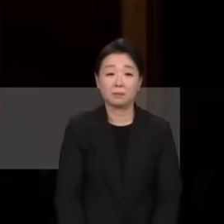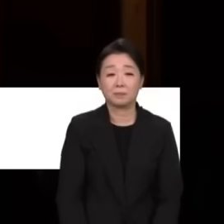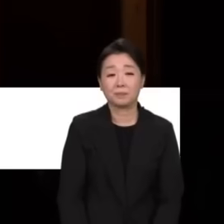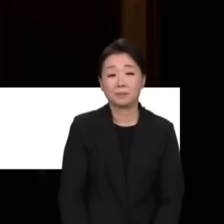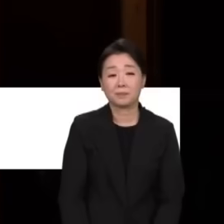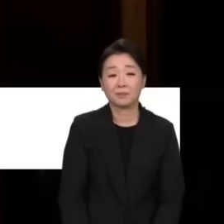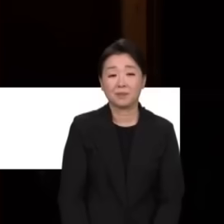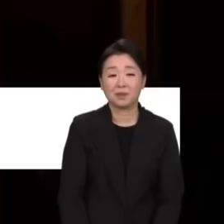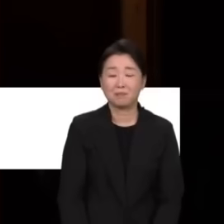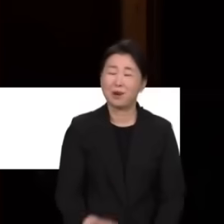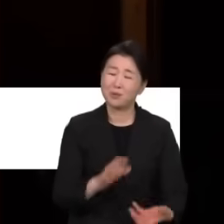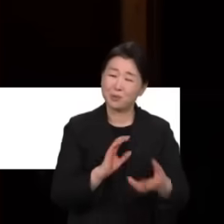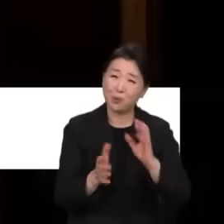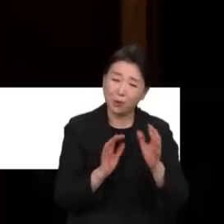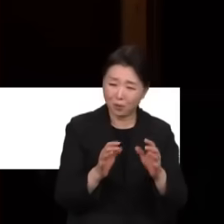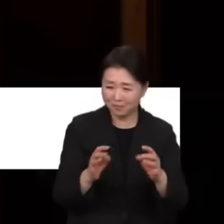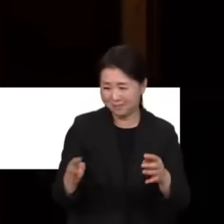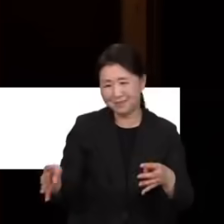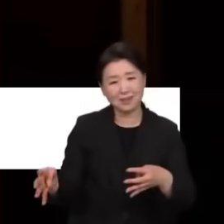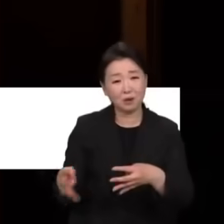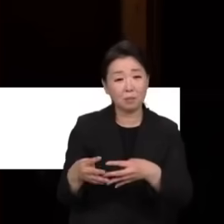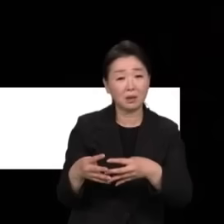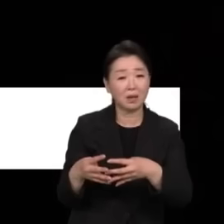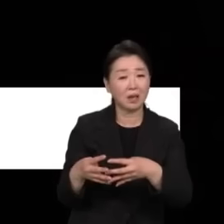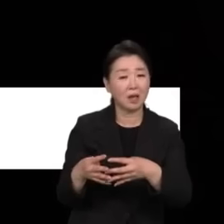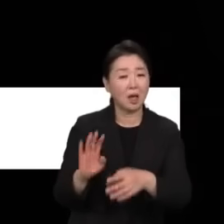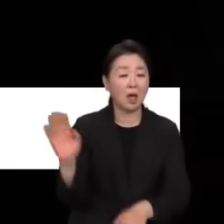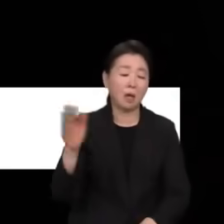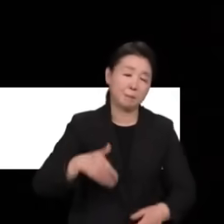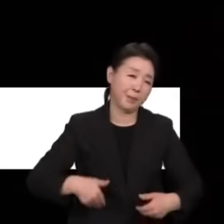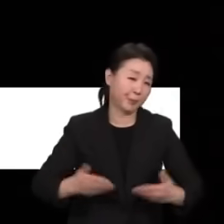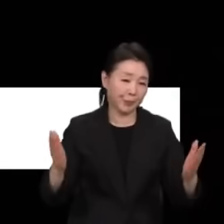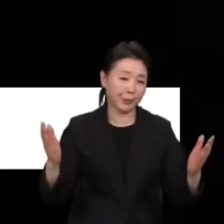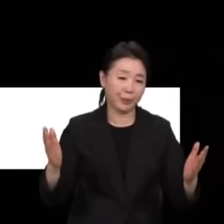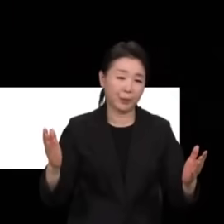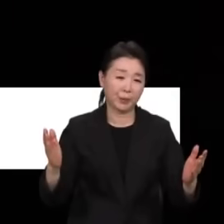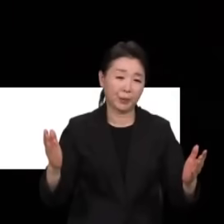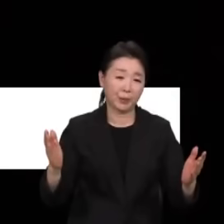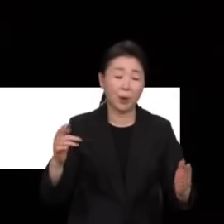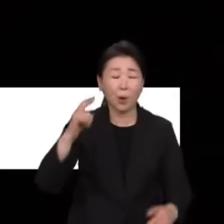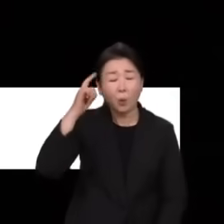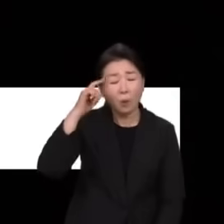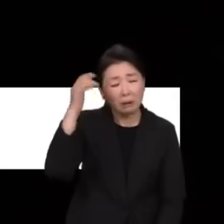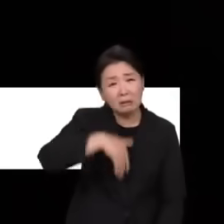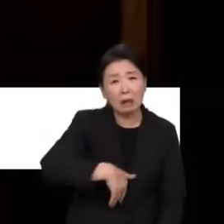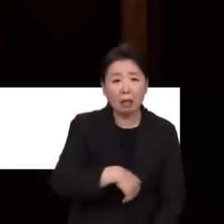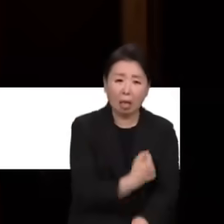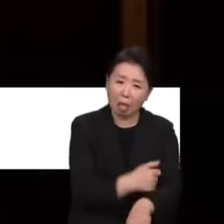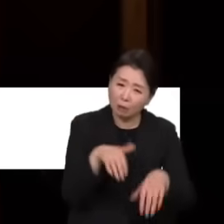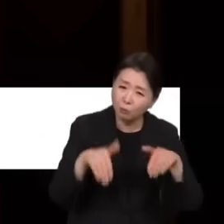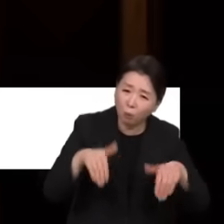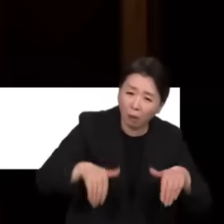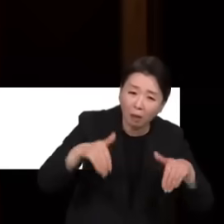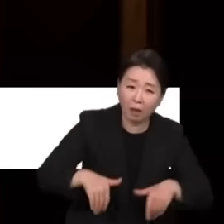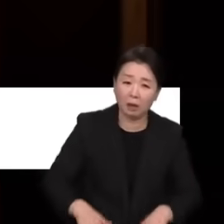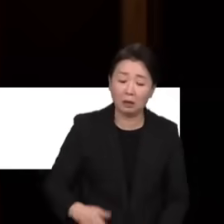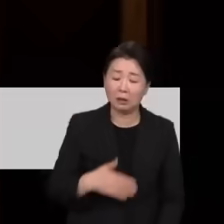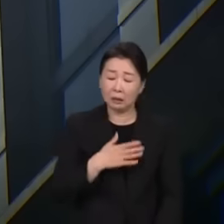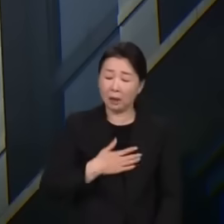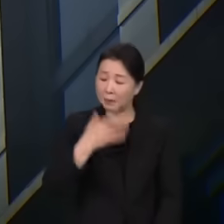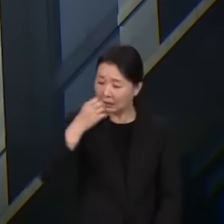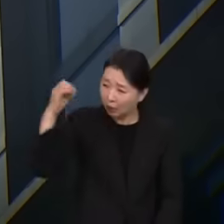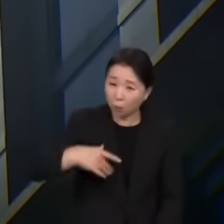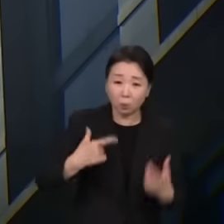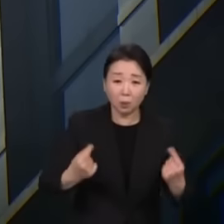이라든가 어떤 협 이라든가 그런 것들이 필요가 없 노예 노예 감정을 쓰레이